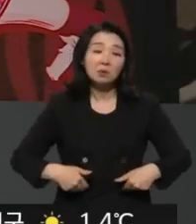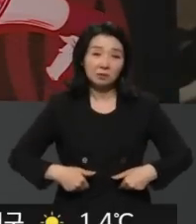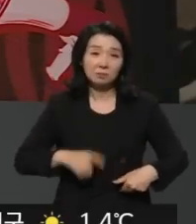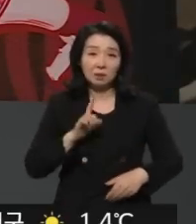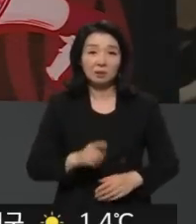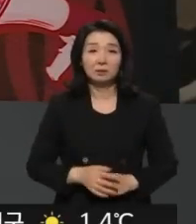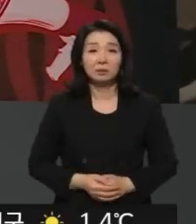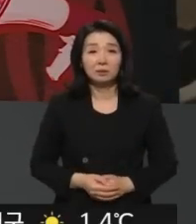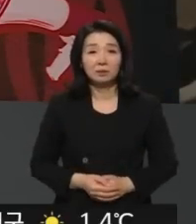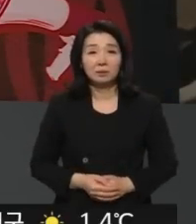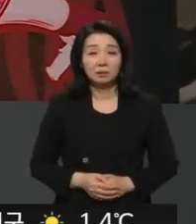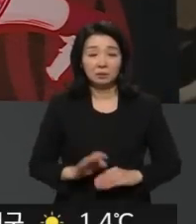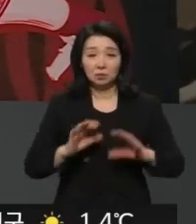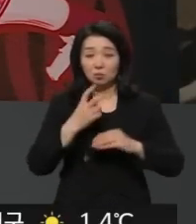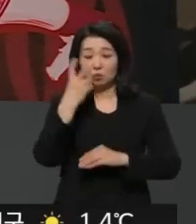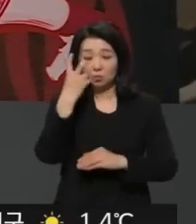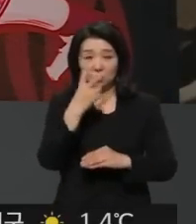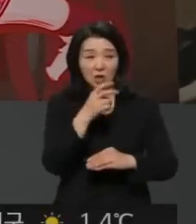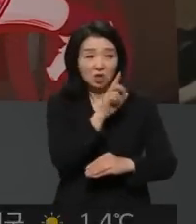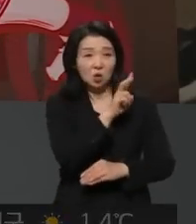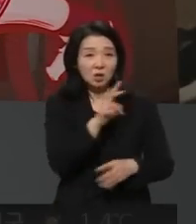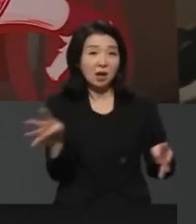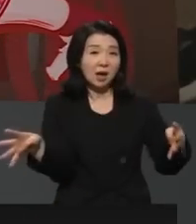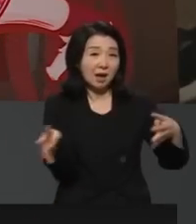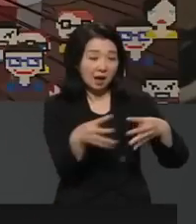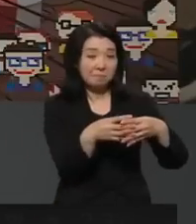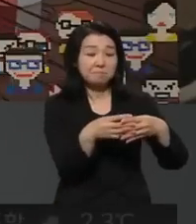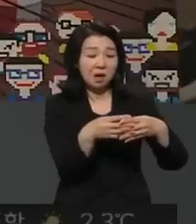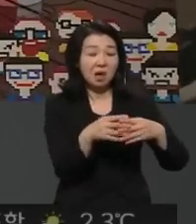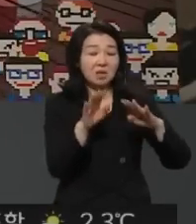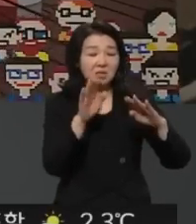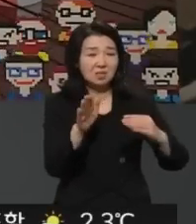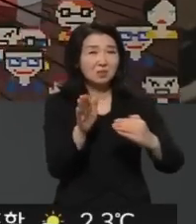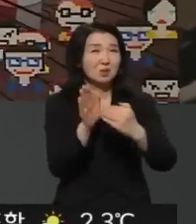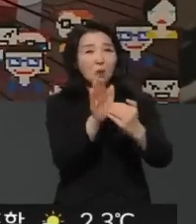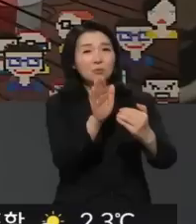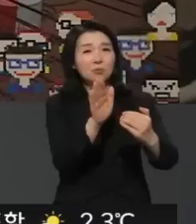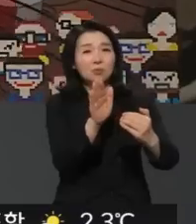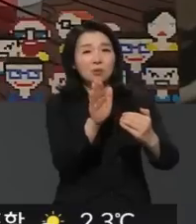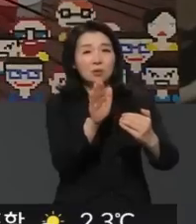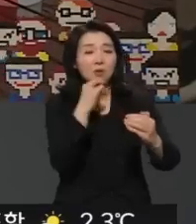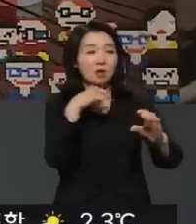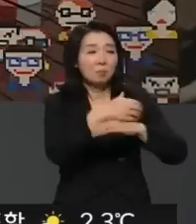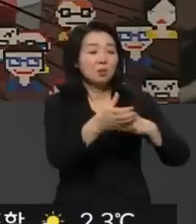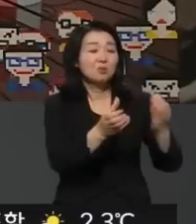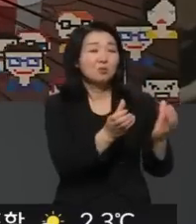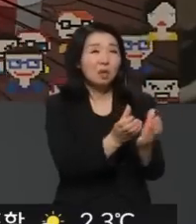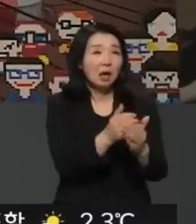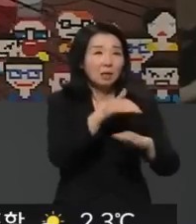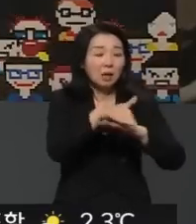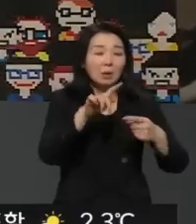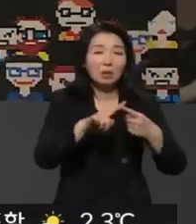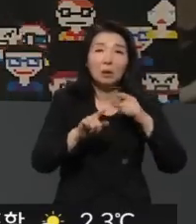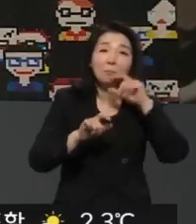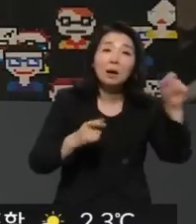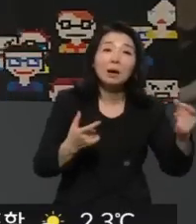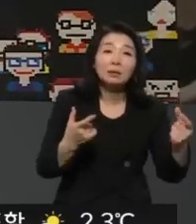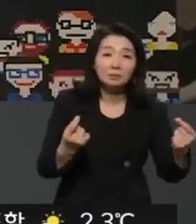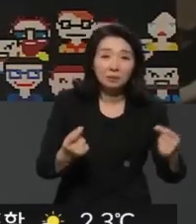나왔습니다. 이미 국정조사를 하기로 여야가 합의한 상황이기 때문에 보이콧은 오히려 민주당의 전술에 말려드는 거라는